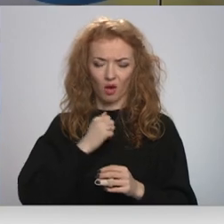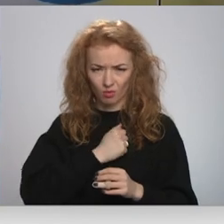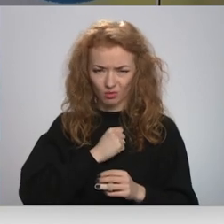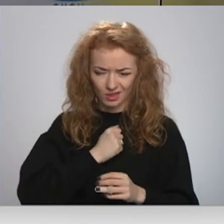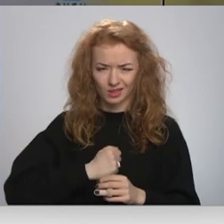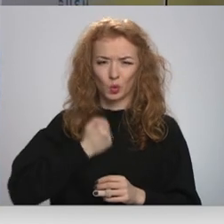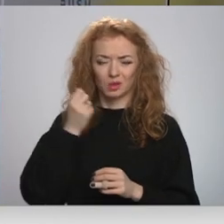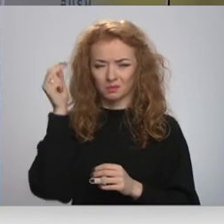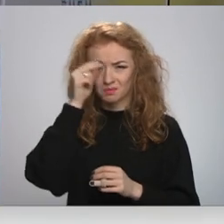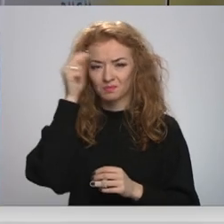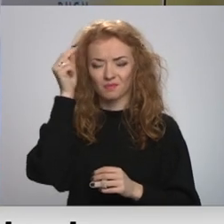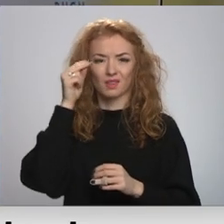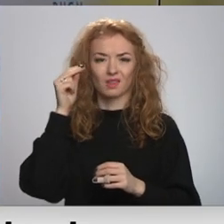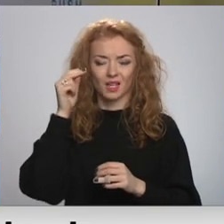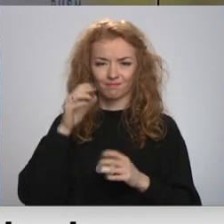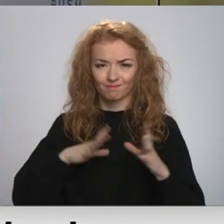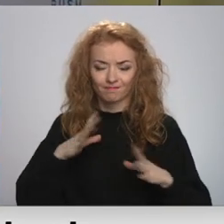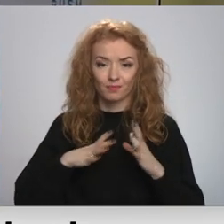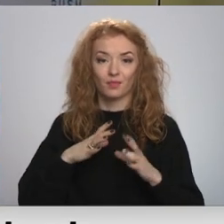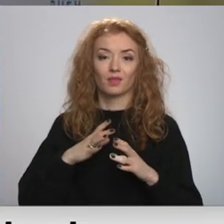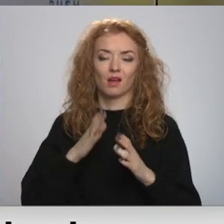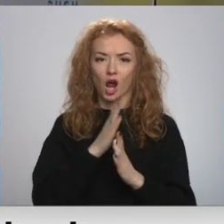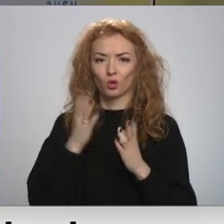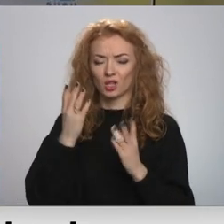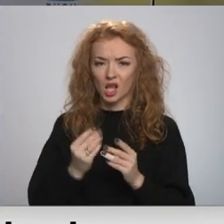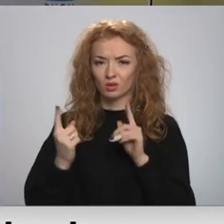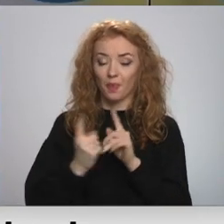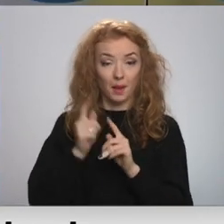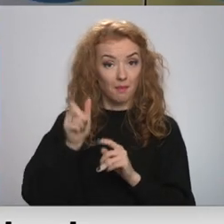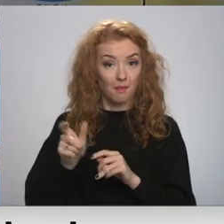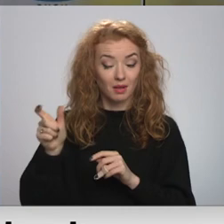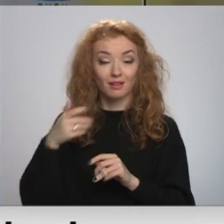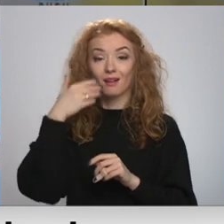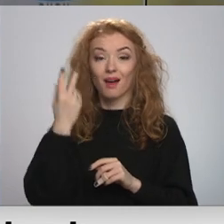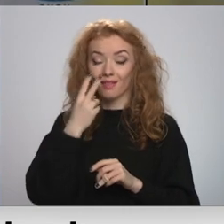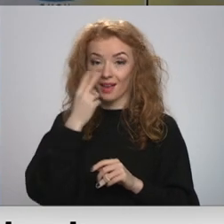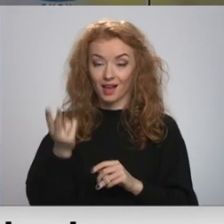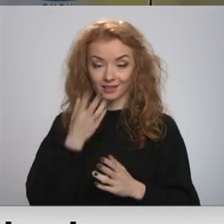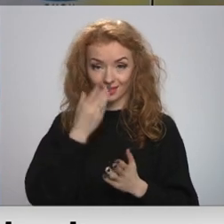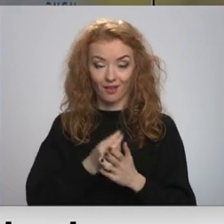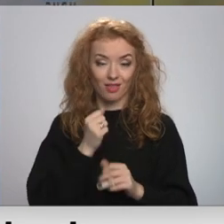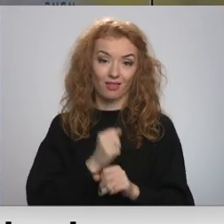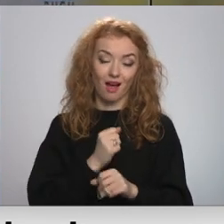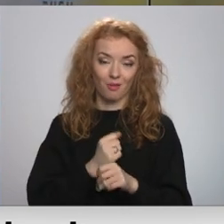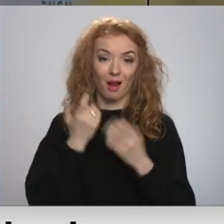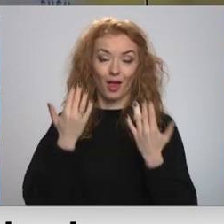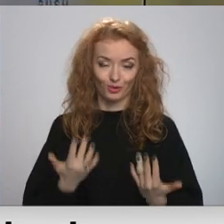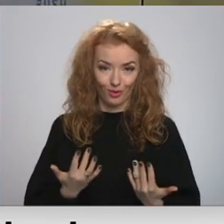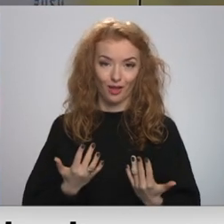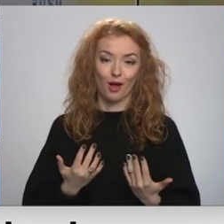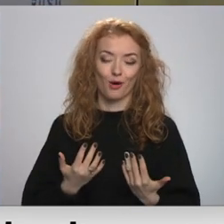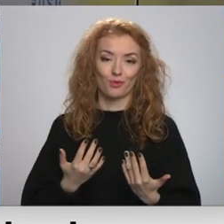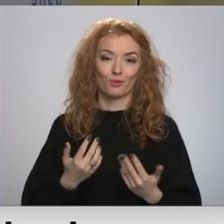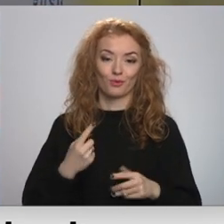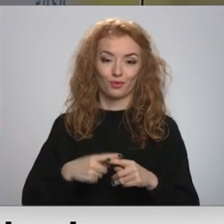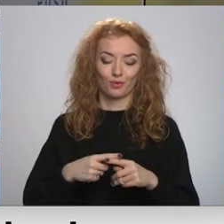iespringt un to pacientu ņemt. Dienā, kad tu redzi sava darba augļas, un tas darba